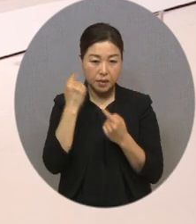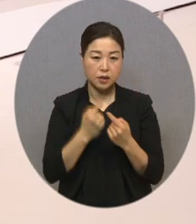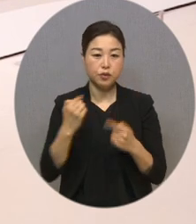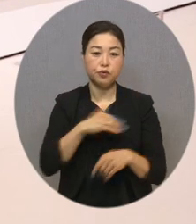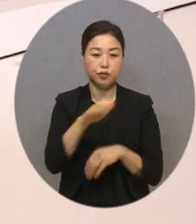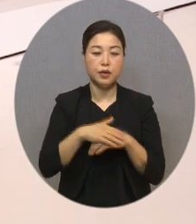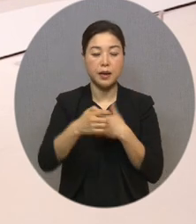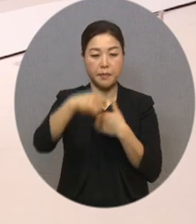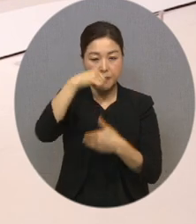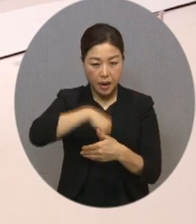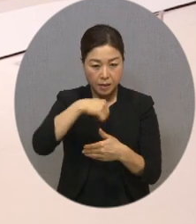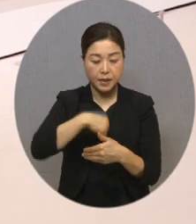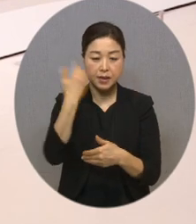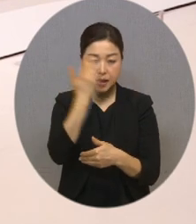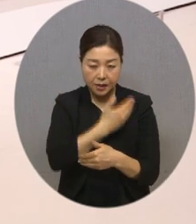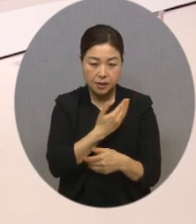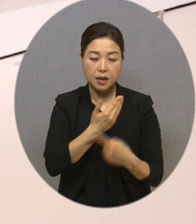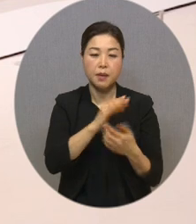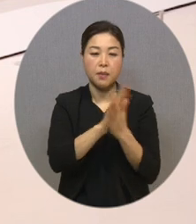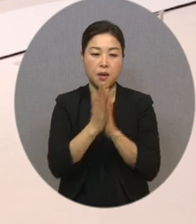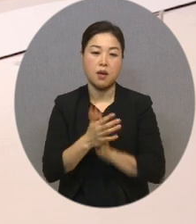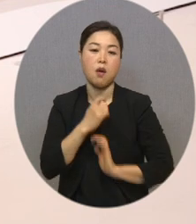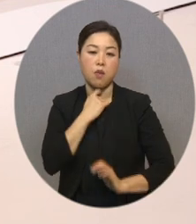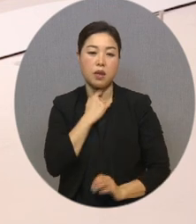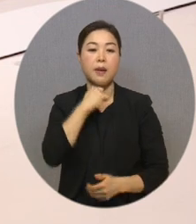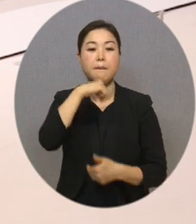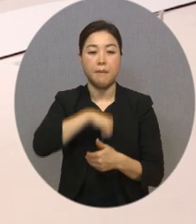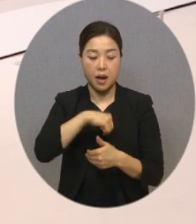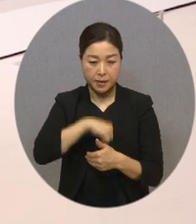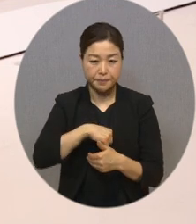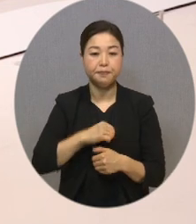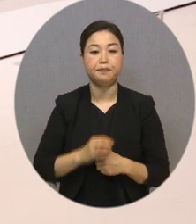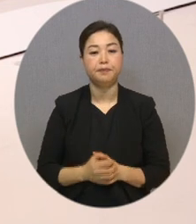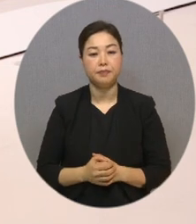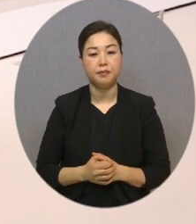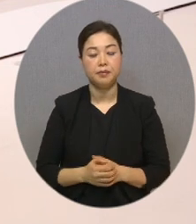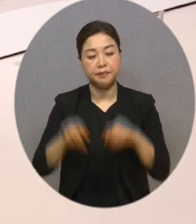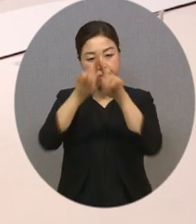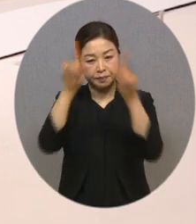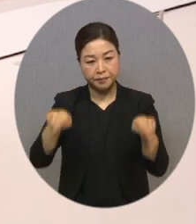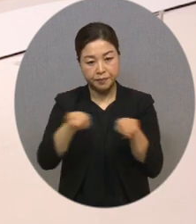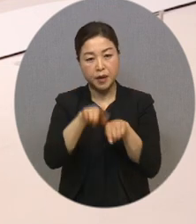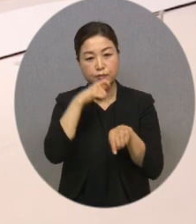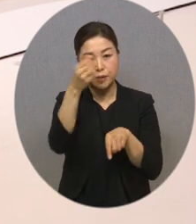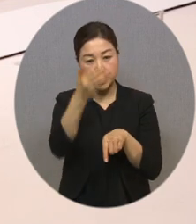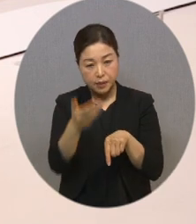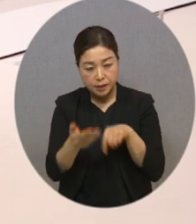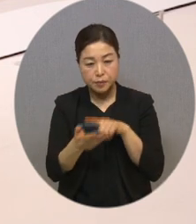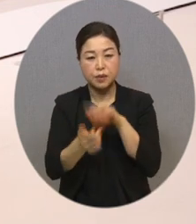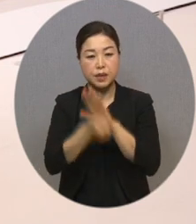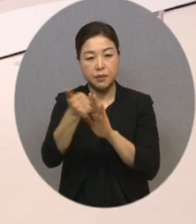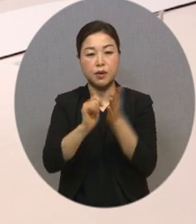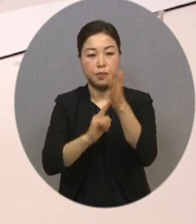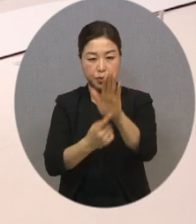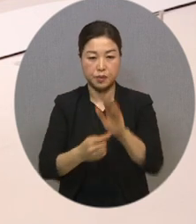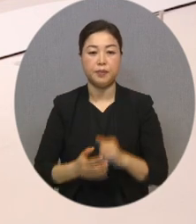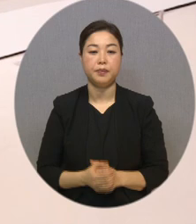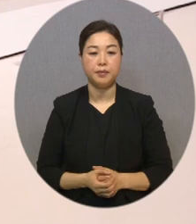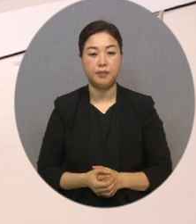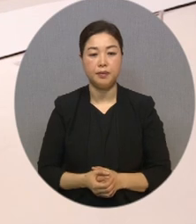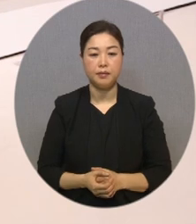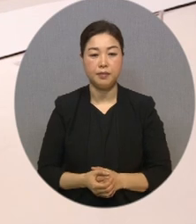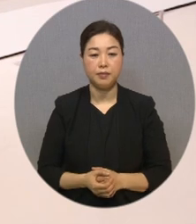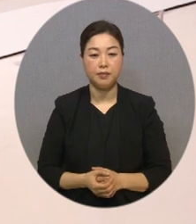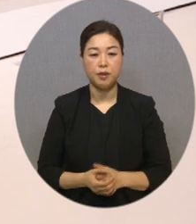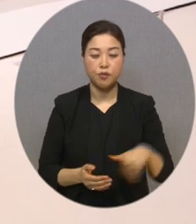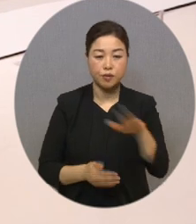마음을 정화하는 통로가 되길 바라며 캔버스 위 물의 흐름을 따라 희망적 서사를 그립니다. 작품처럼